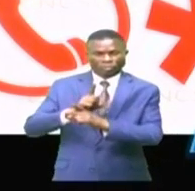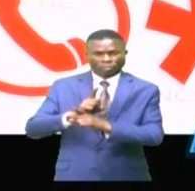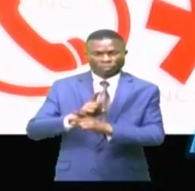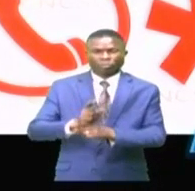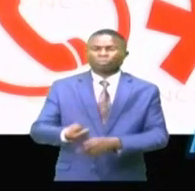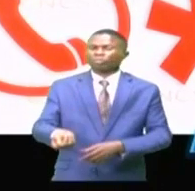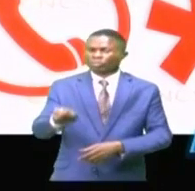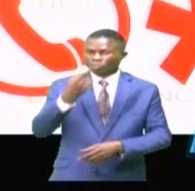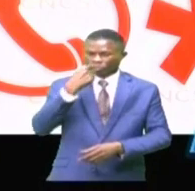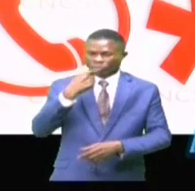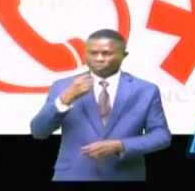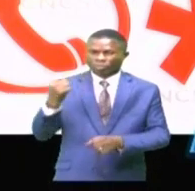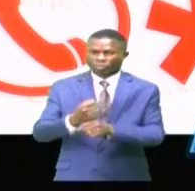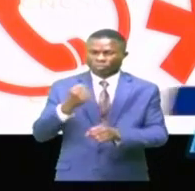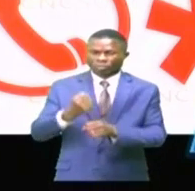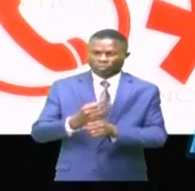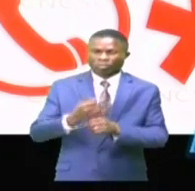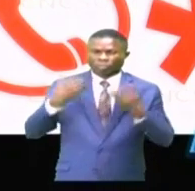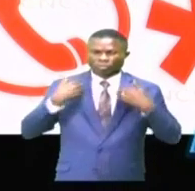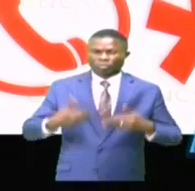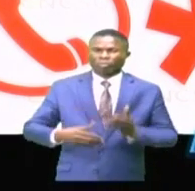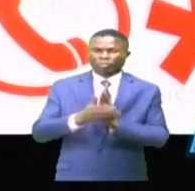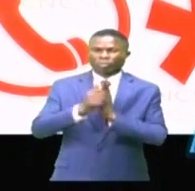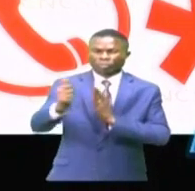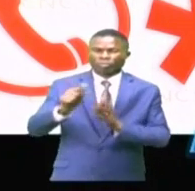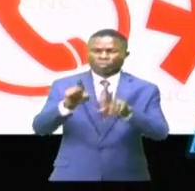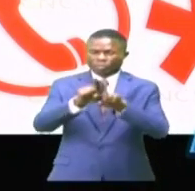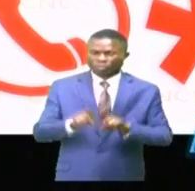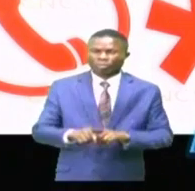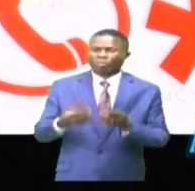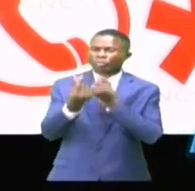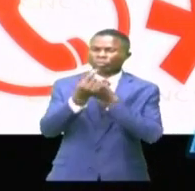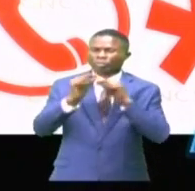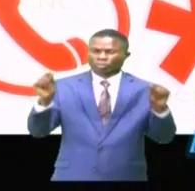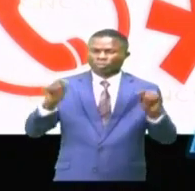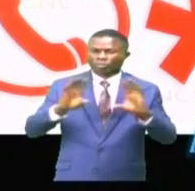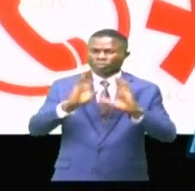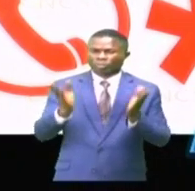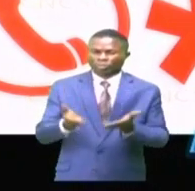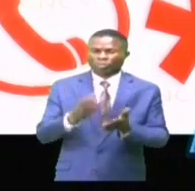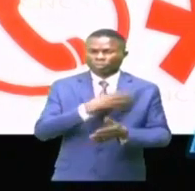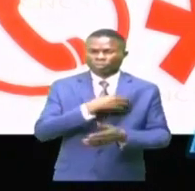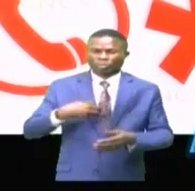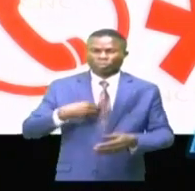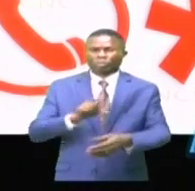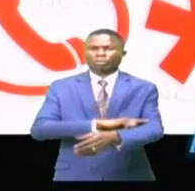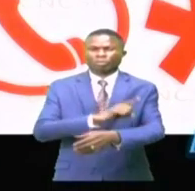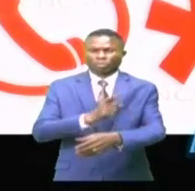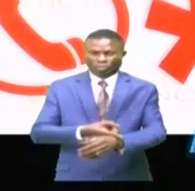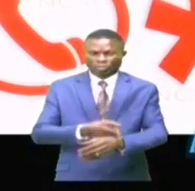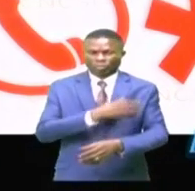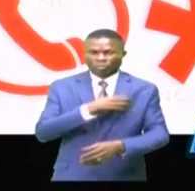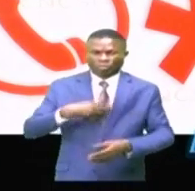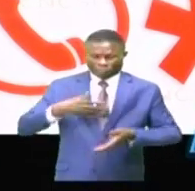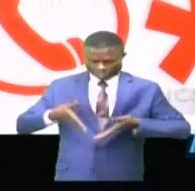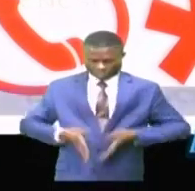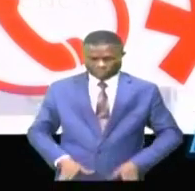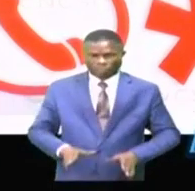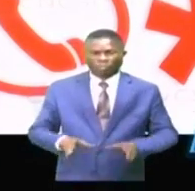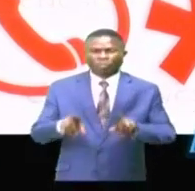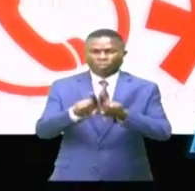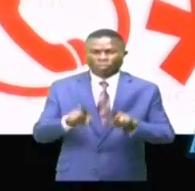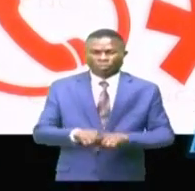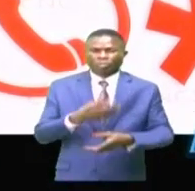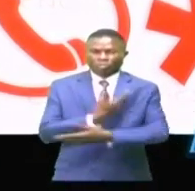et des services de santé de qualité et gratuit à toutes les femmes enceintes aux accoucher et au